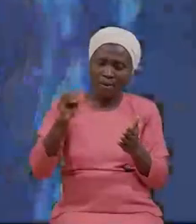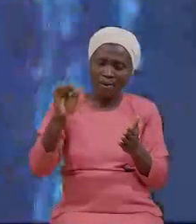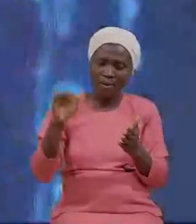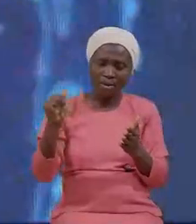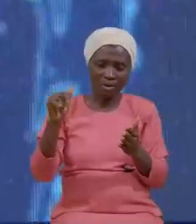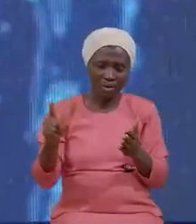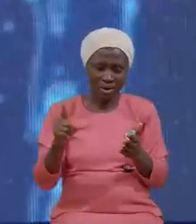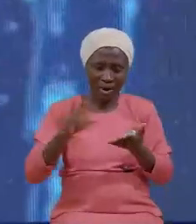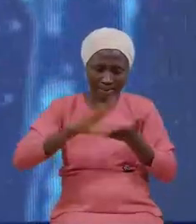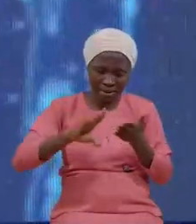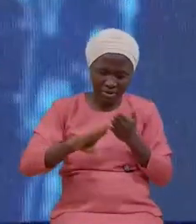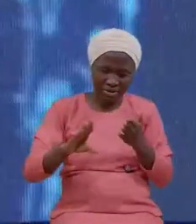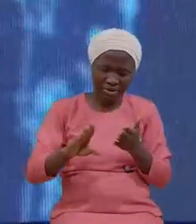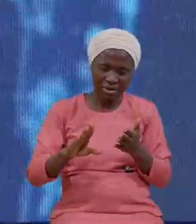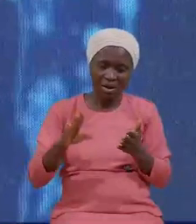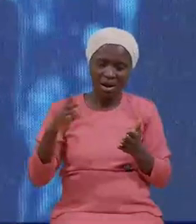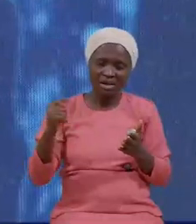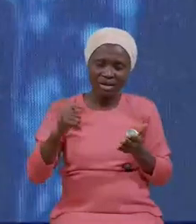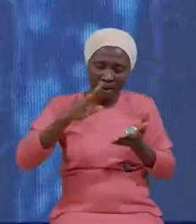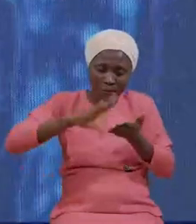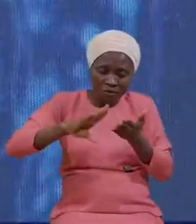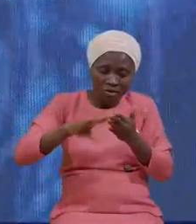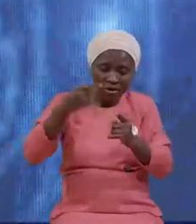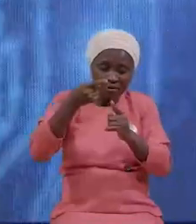Le pardon du roi des rois.